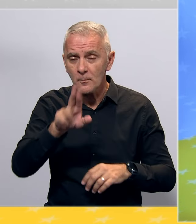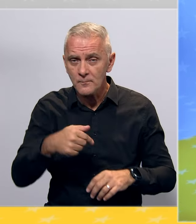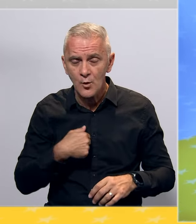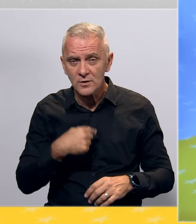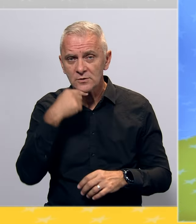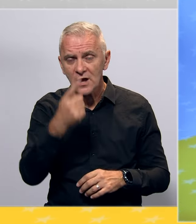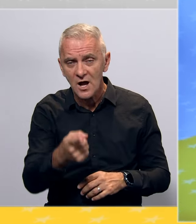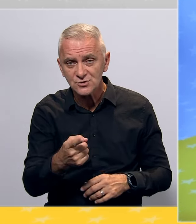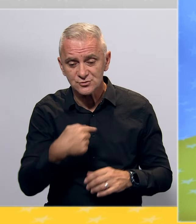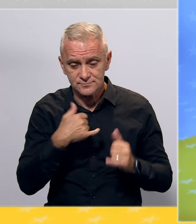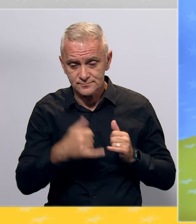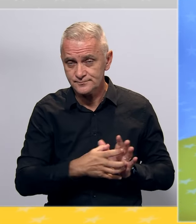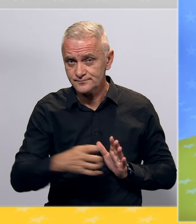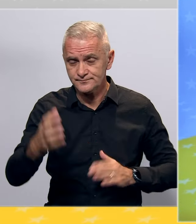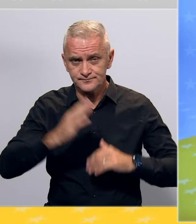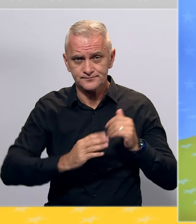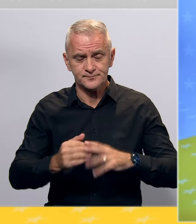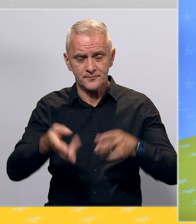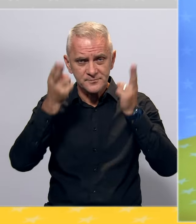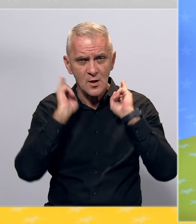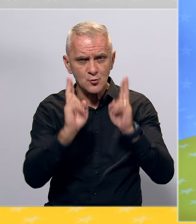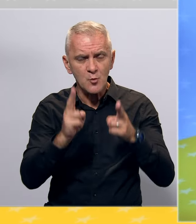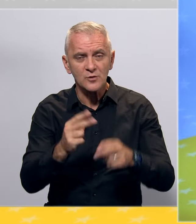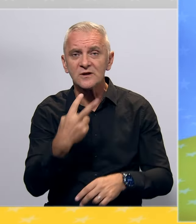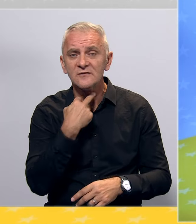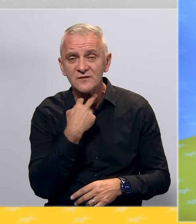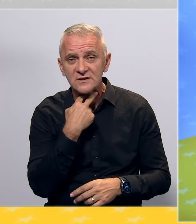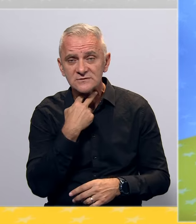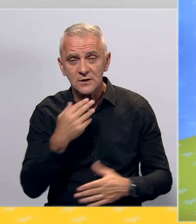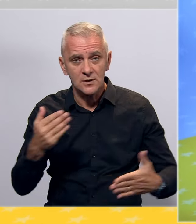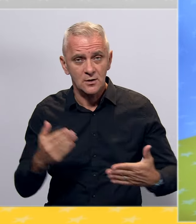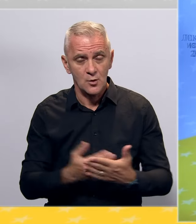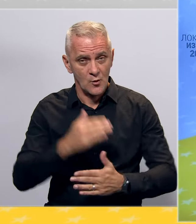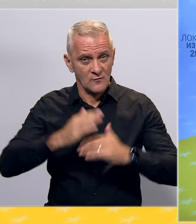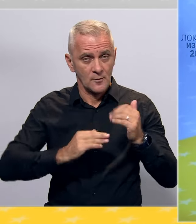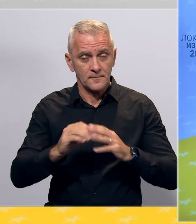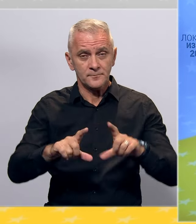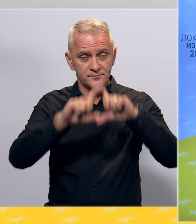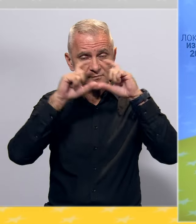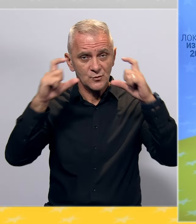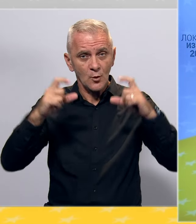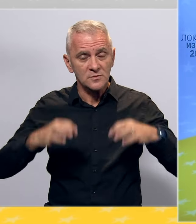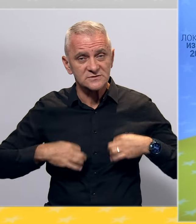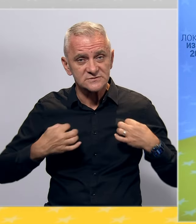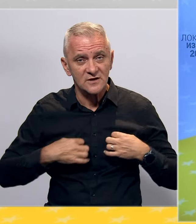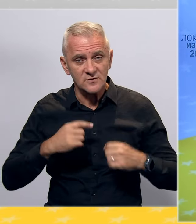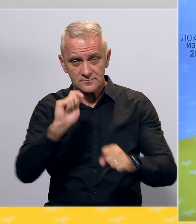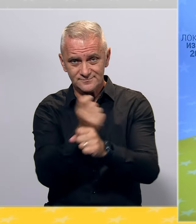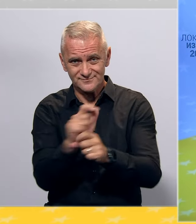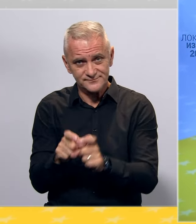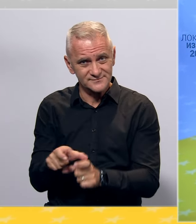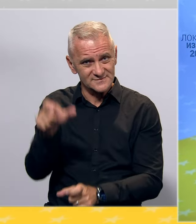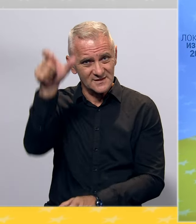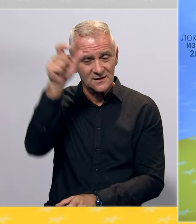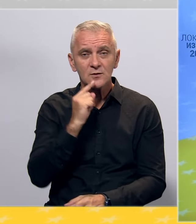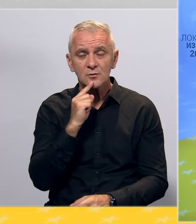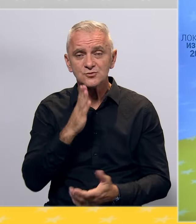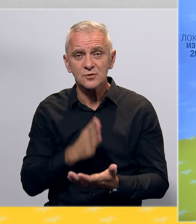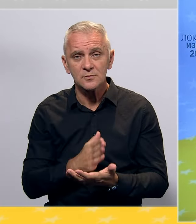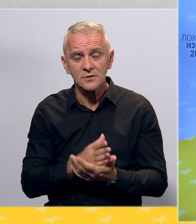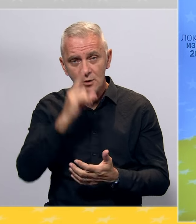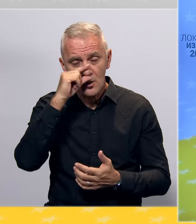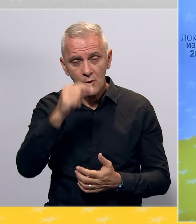kako u tijeku gradnja brze ceste kroz Vitez, gradnja nove lamele doma zdravlja i adaptacija zgrade u kojoj će biti smješten odjel